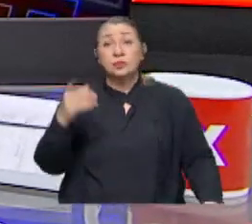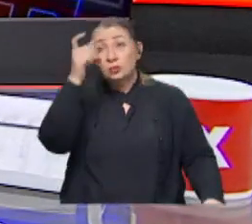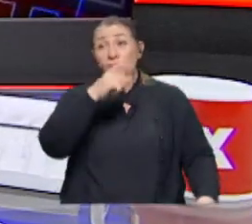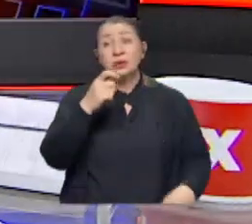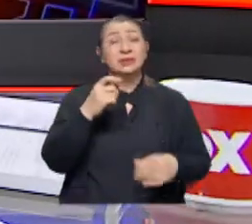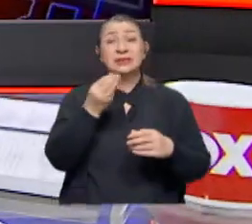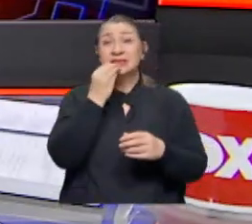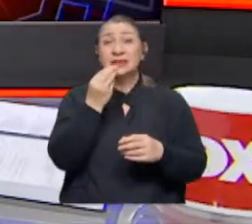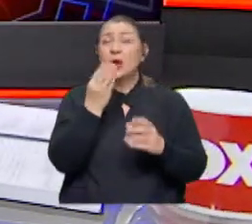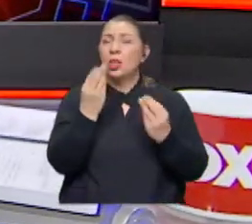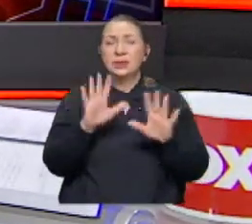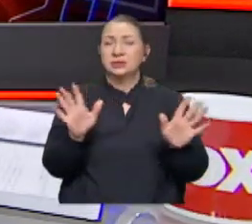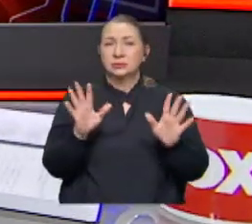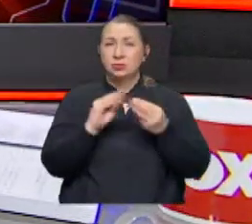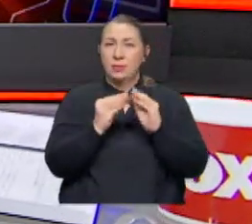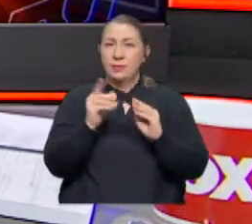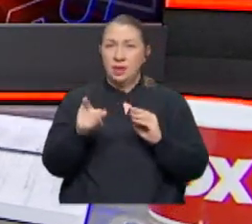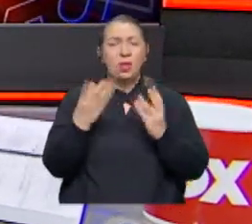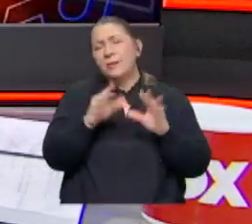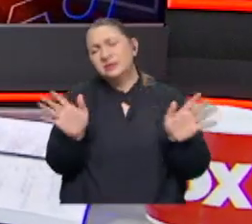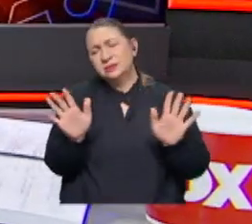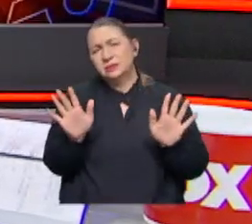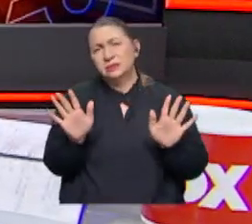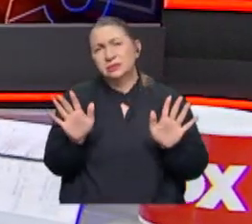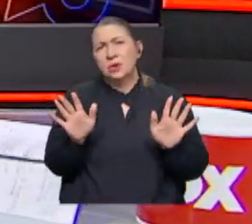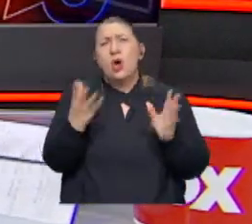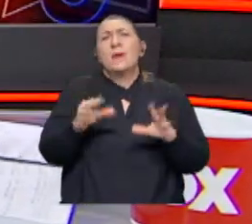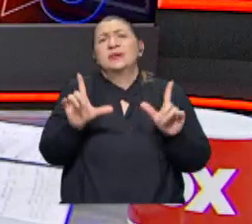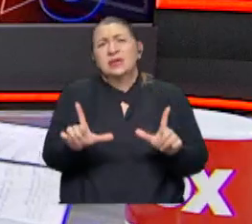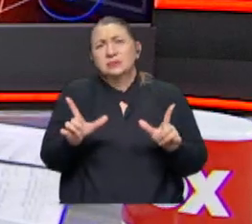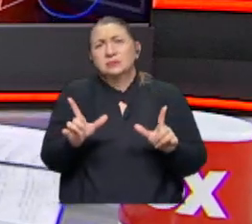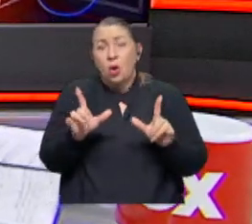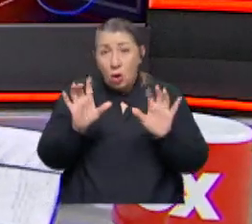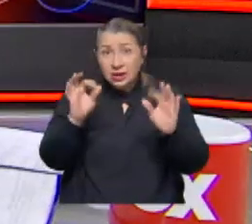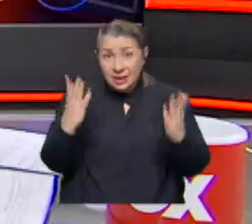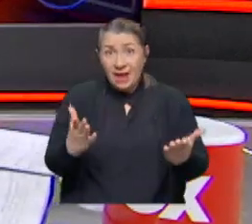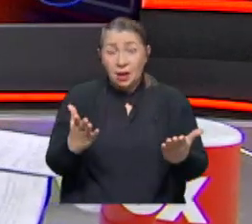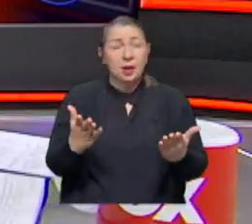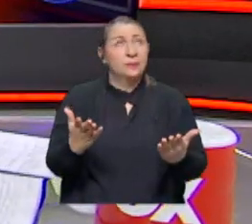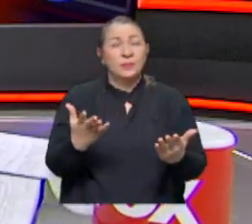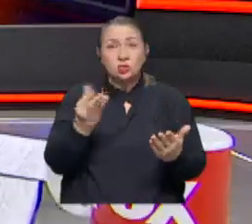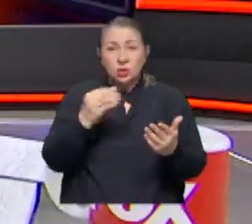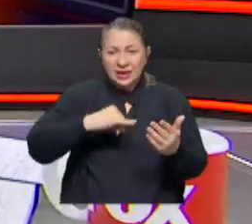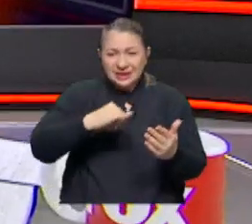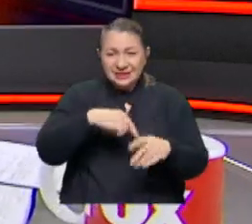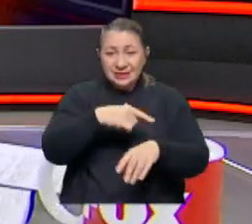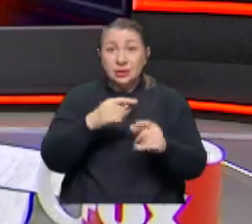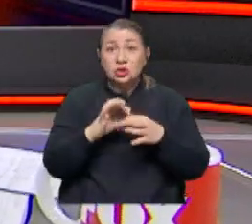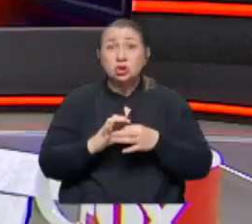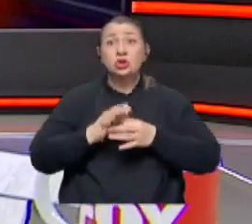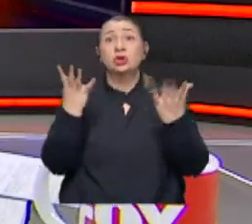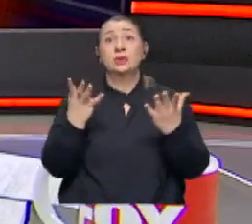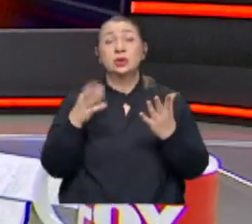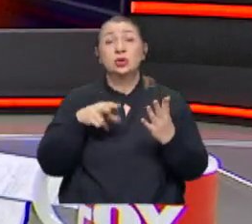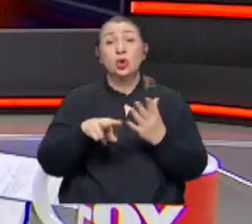Türkiye'nin sorunu gıda olamaz. Olamaz. Olmamalı. Öyleyse bile çok kısa zamanda